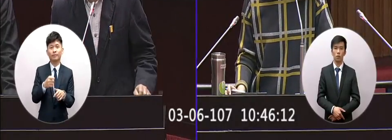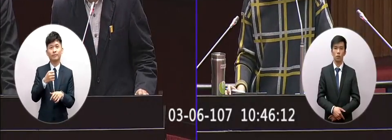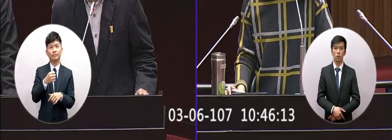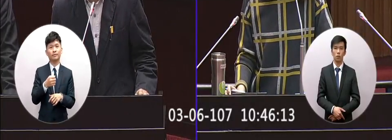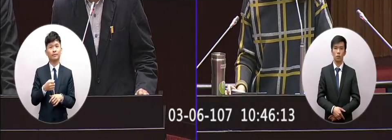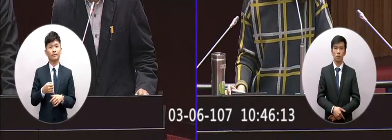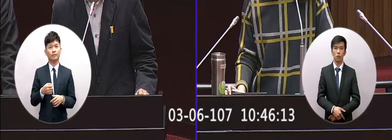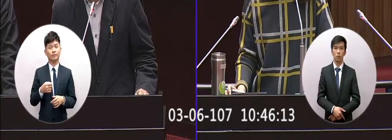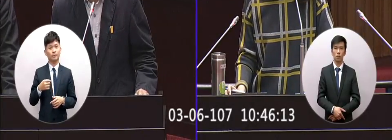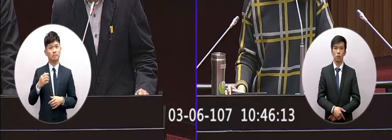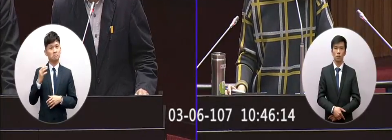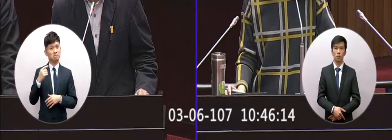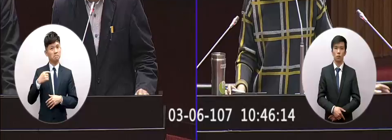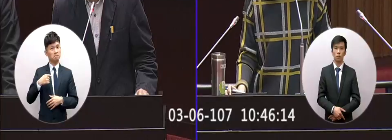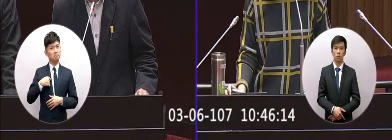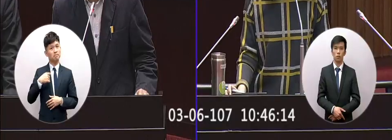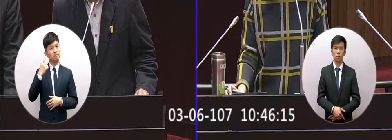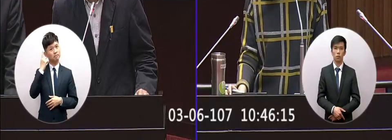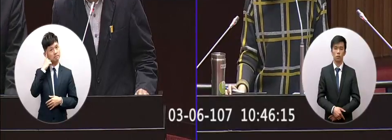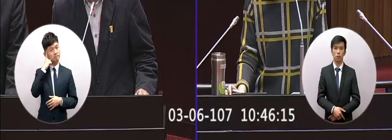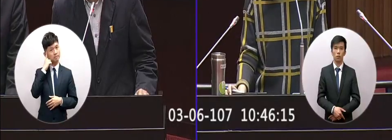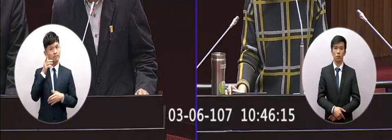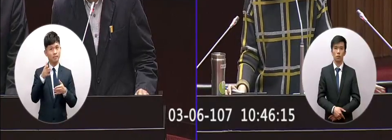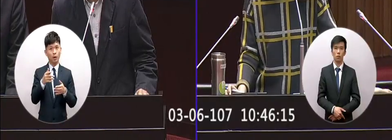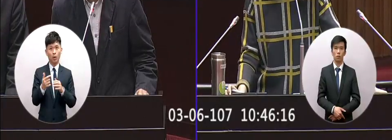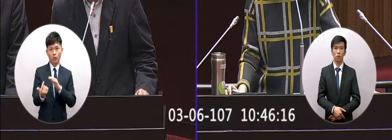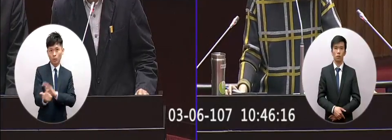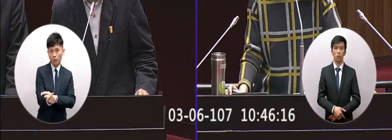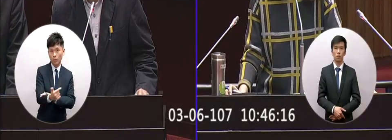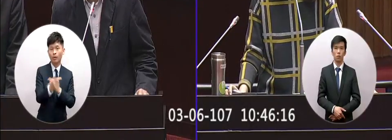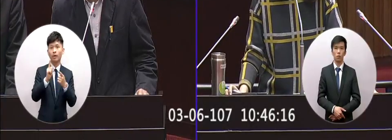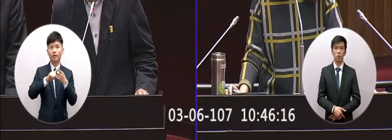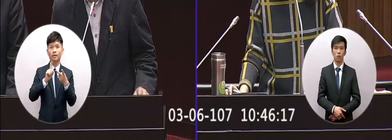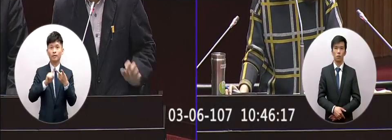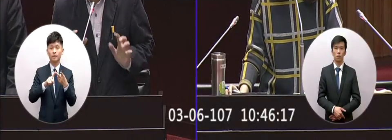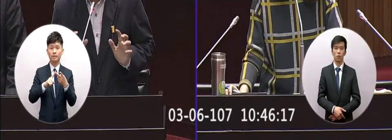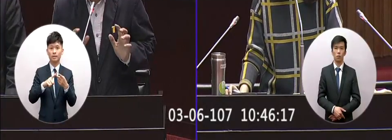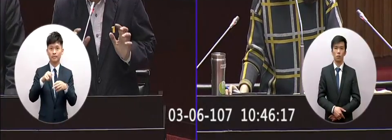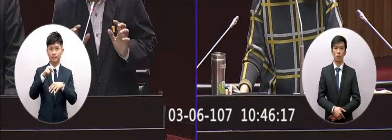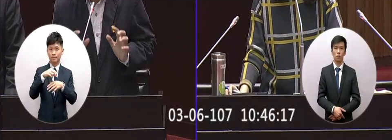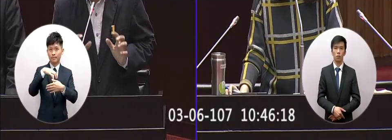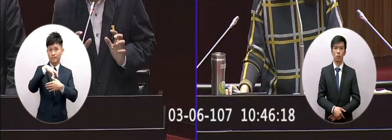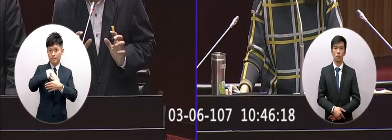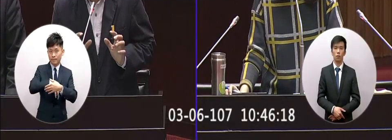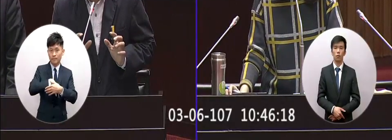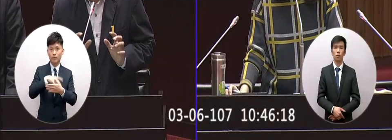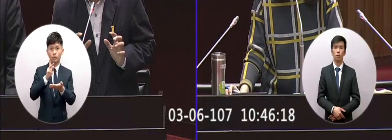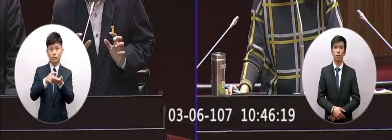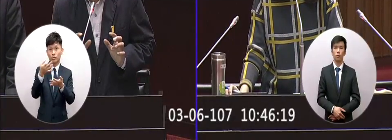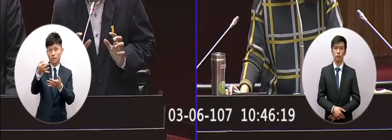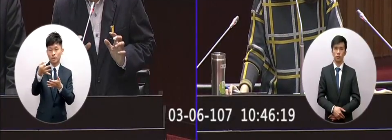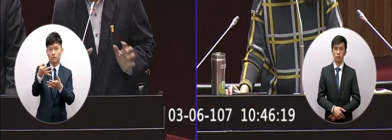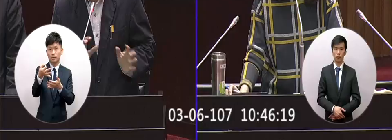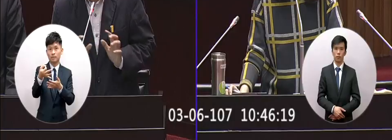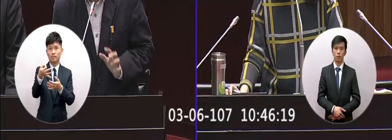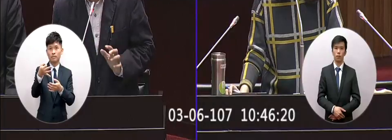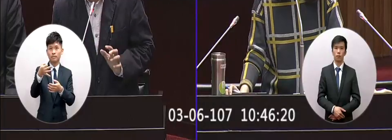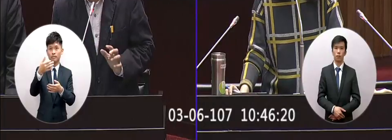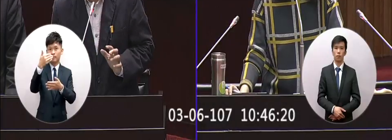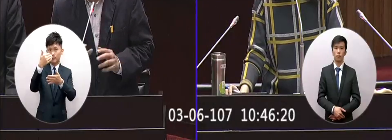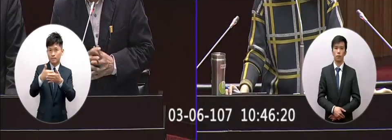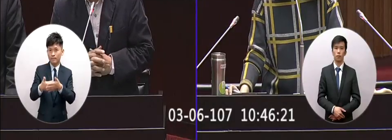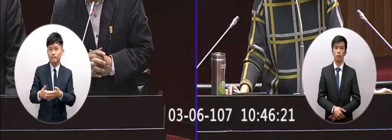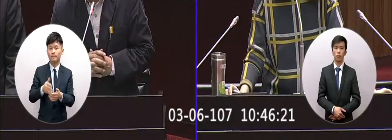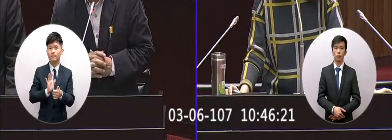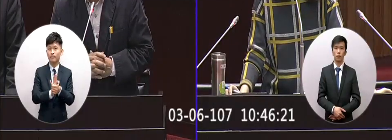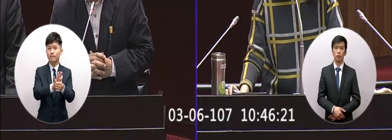资，所以我们一定会在这方面不管是速度上或者是内涵上，尤其是租金的负担这个部分会不断的去